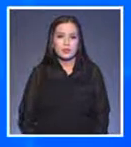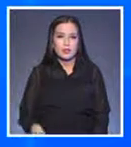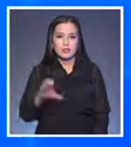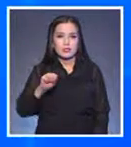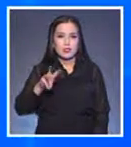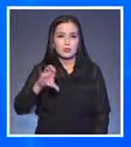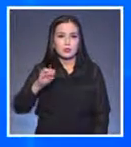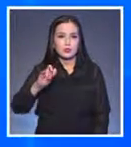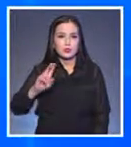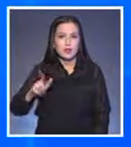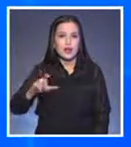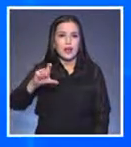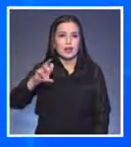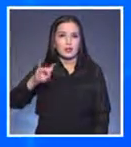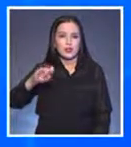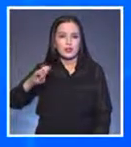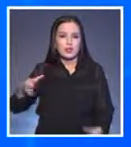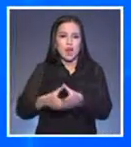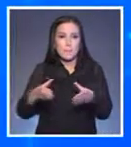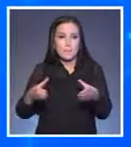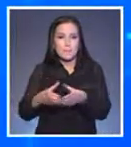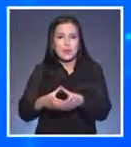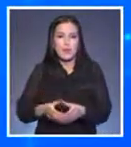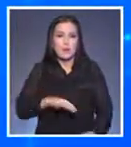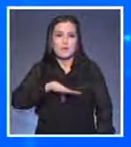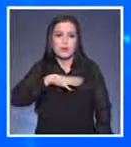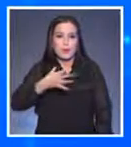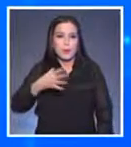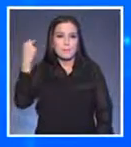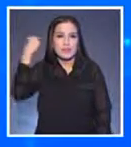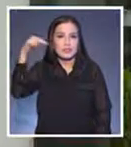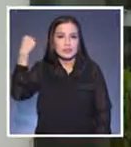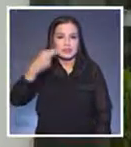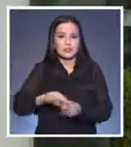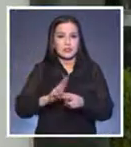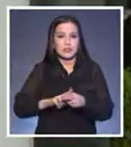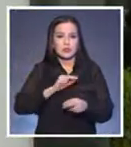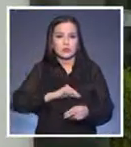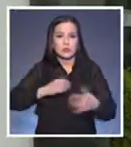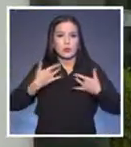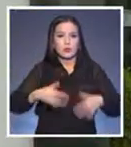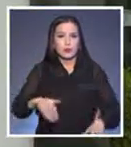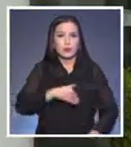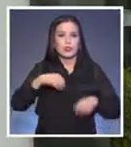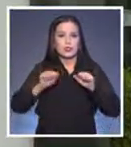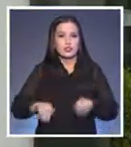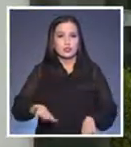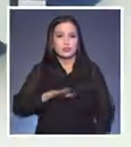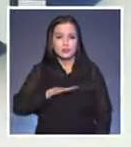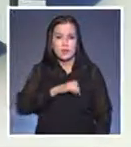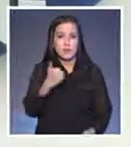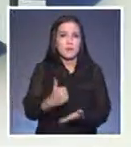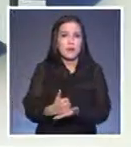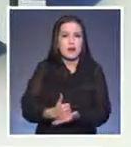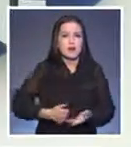Samsung Electronics компаниясының вице-президенті отставкаға кету туралы шешім қабылдады. Квоно Хюн мұнда бас директор қызметінде